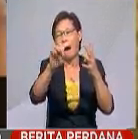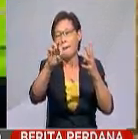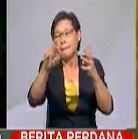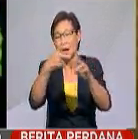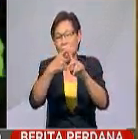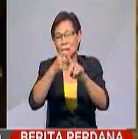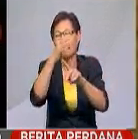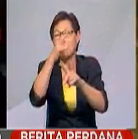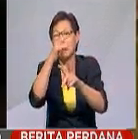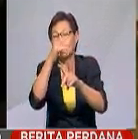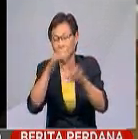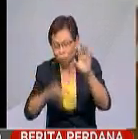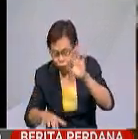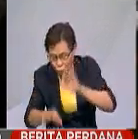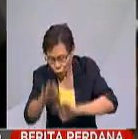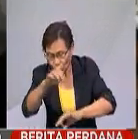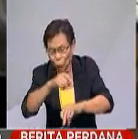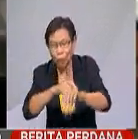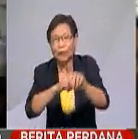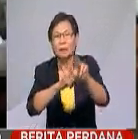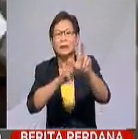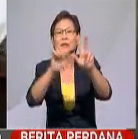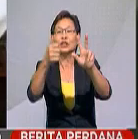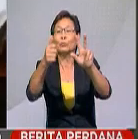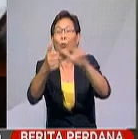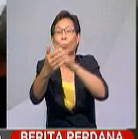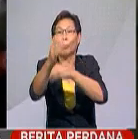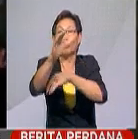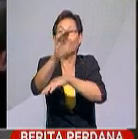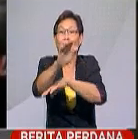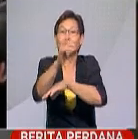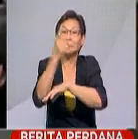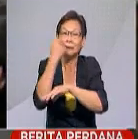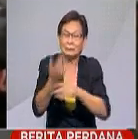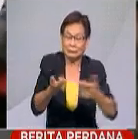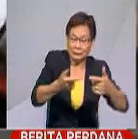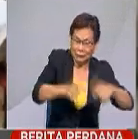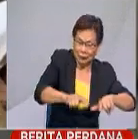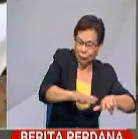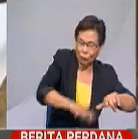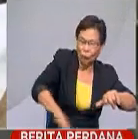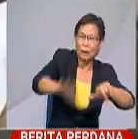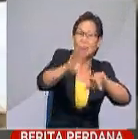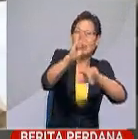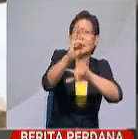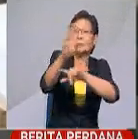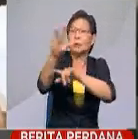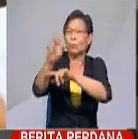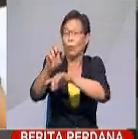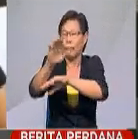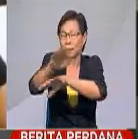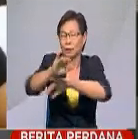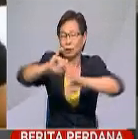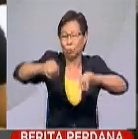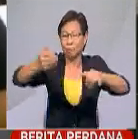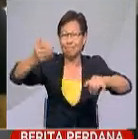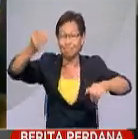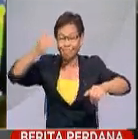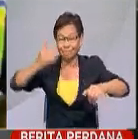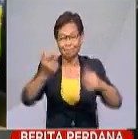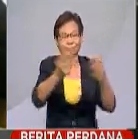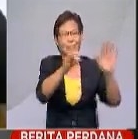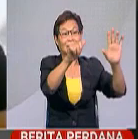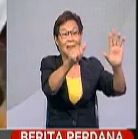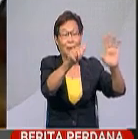Zulkifli dari Melaka, dijumpai pada 3.10 petang tadi. Dalam kejadian kira-kira jam 6.30 petang Jumaat lalu,